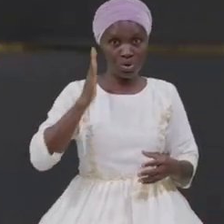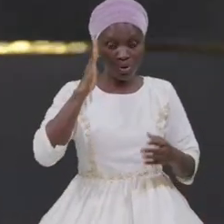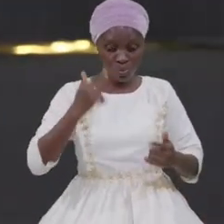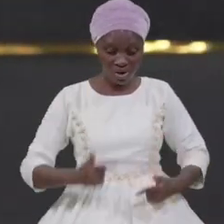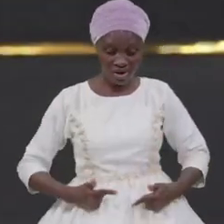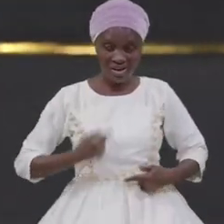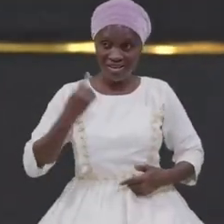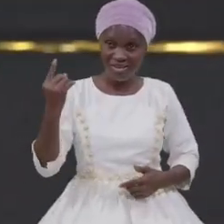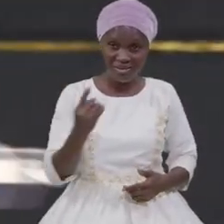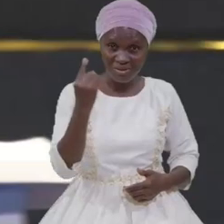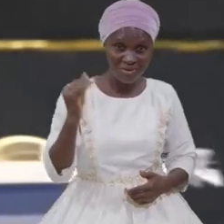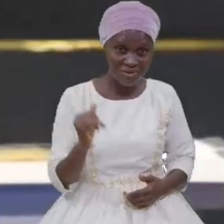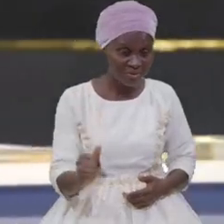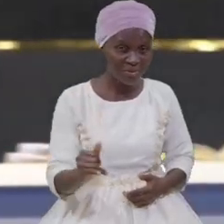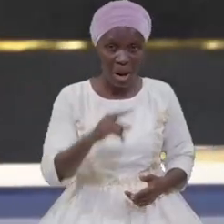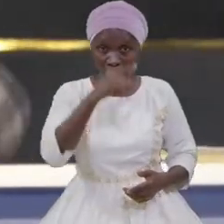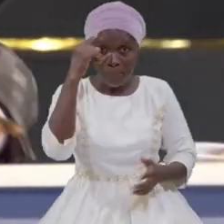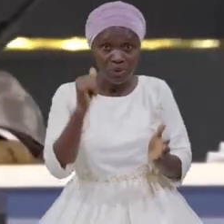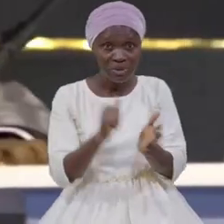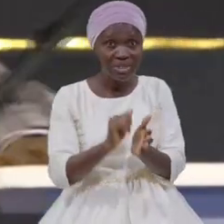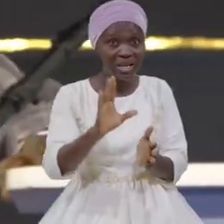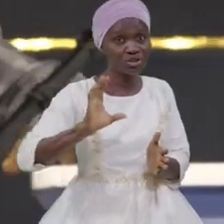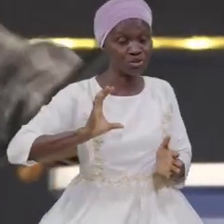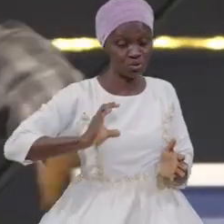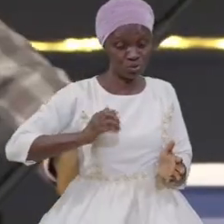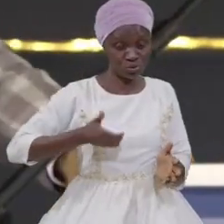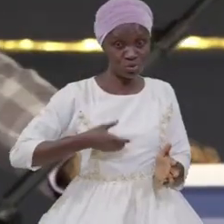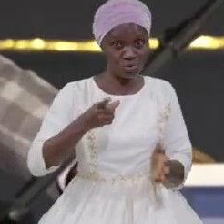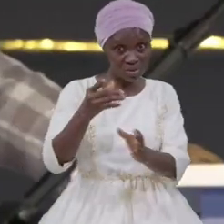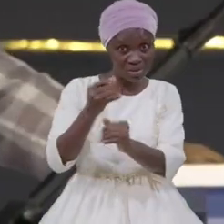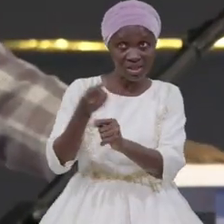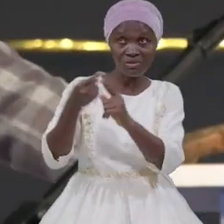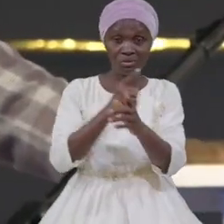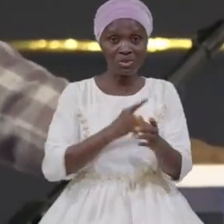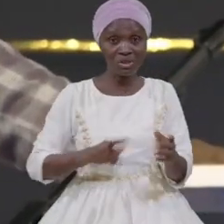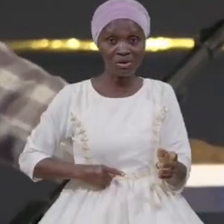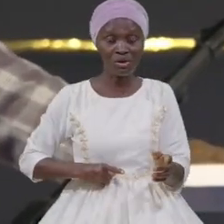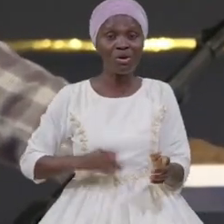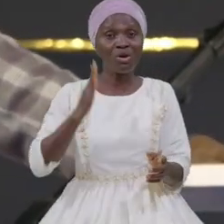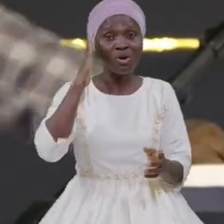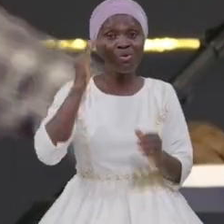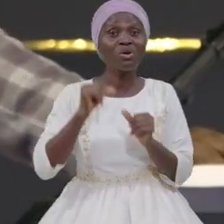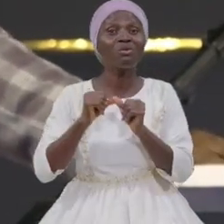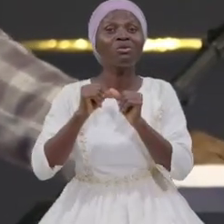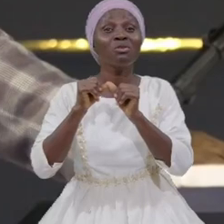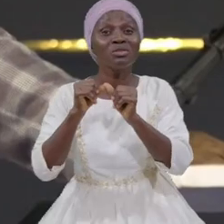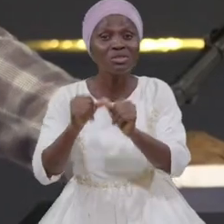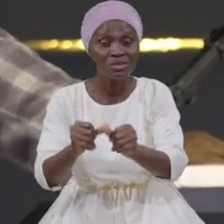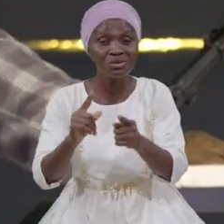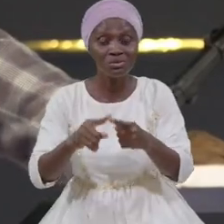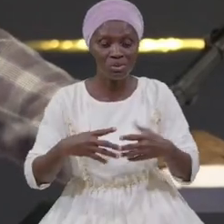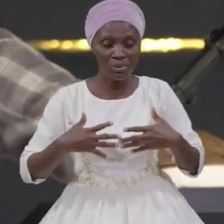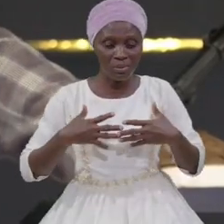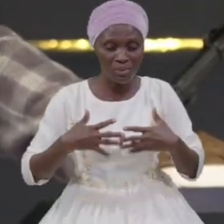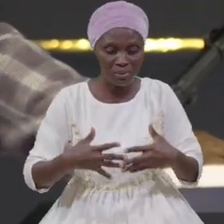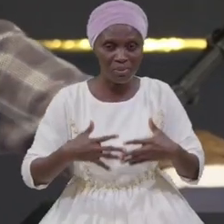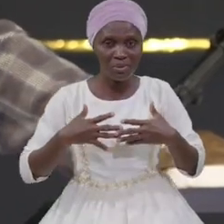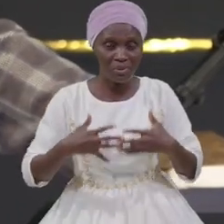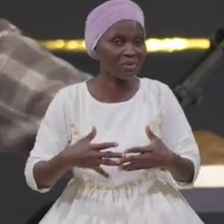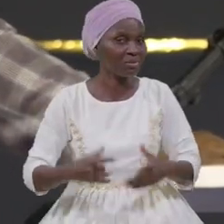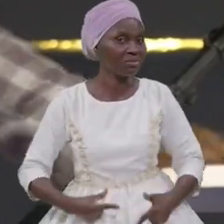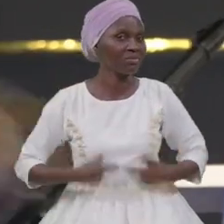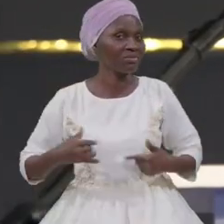Dieu, l'âme ne cessera jamais d'exister. Alors tu dois prendre soin